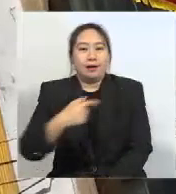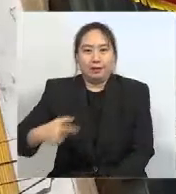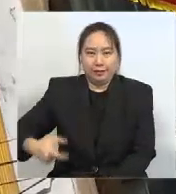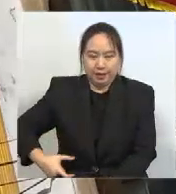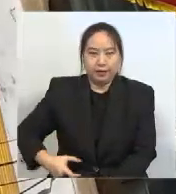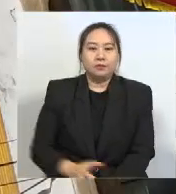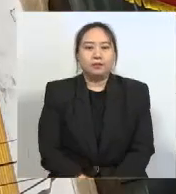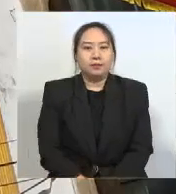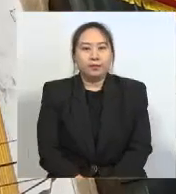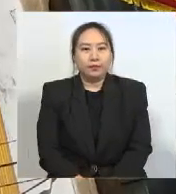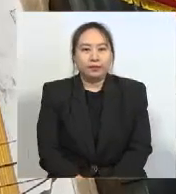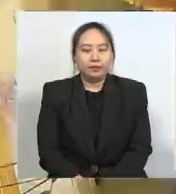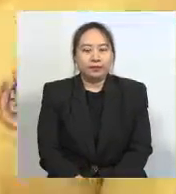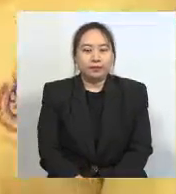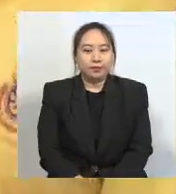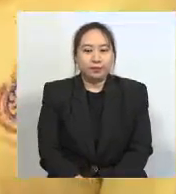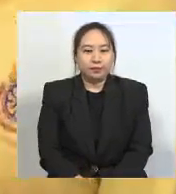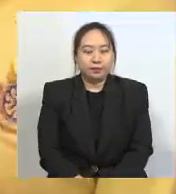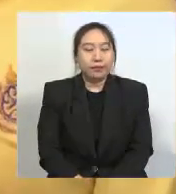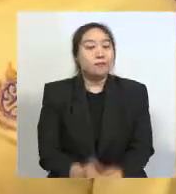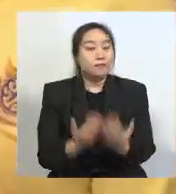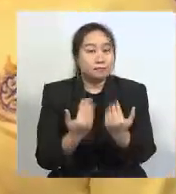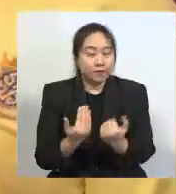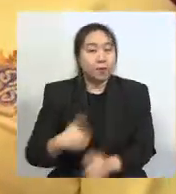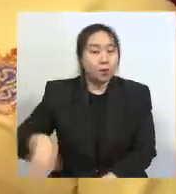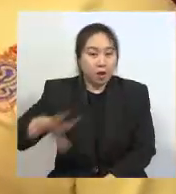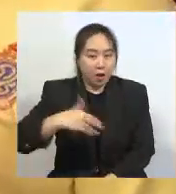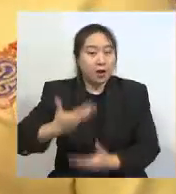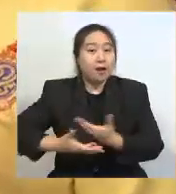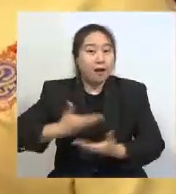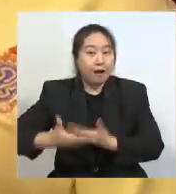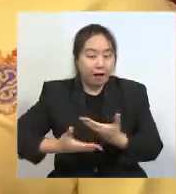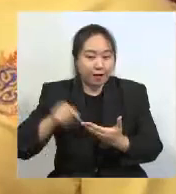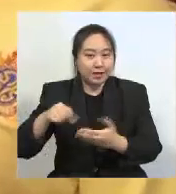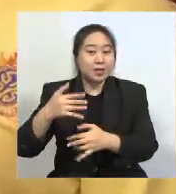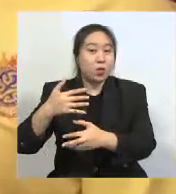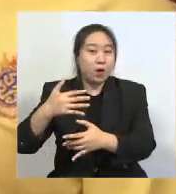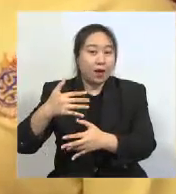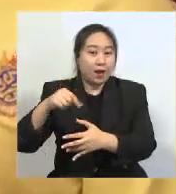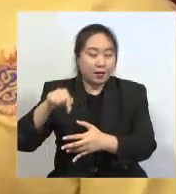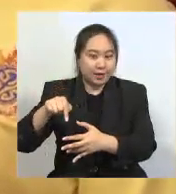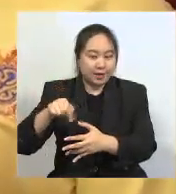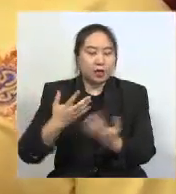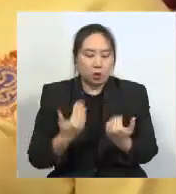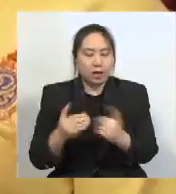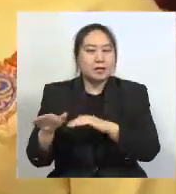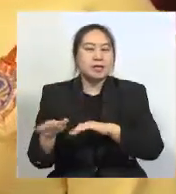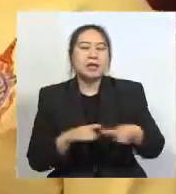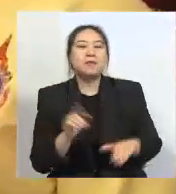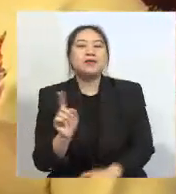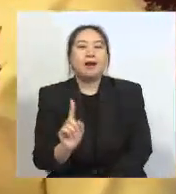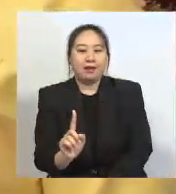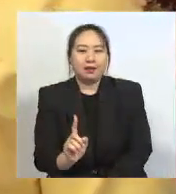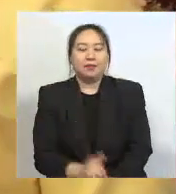สูงสุดนี่เราเป็นหนึ่งในพ่อค้าแม่ค้าย่านเยาวราชเราเตรียมการอะไรบ้างคะ การ